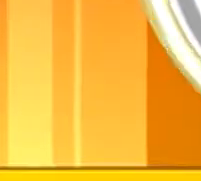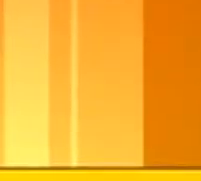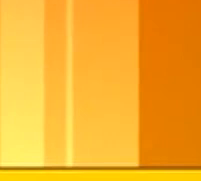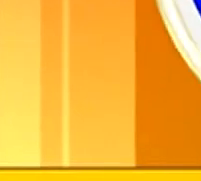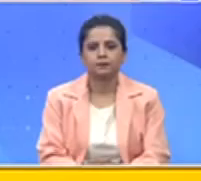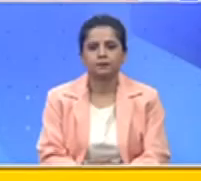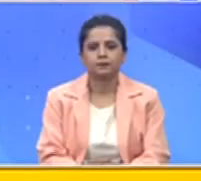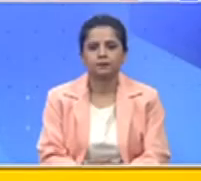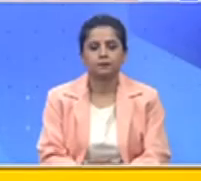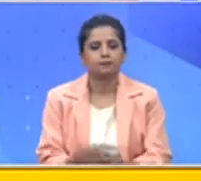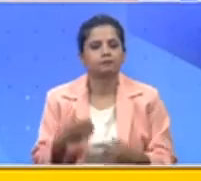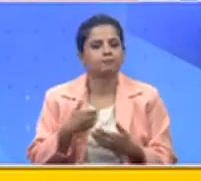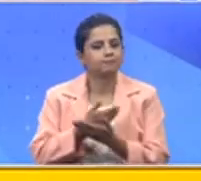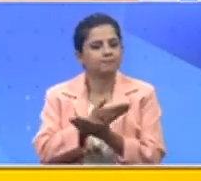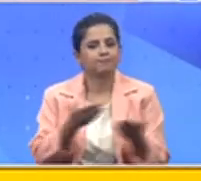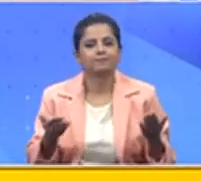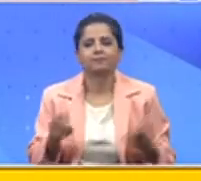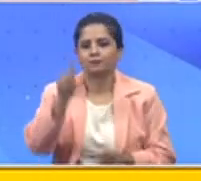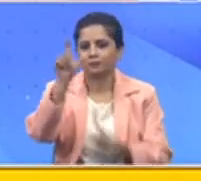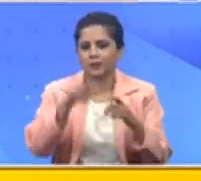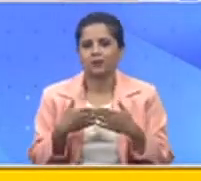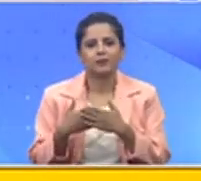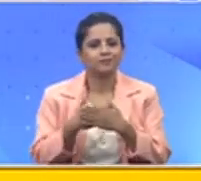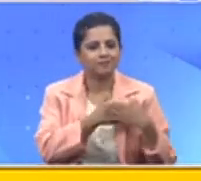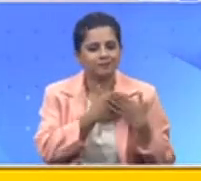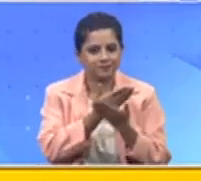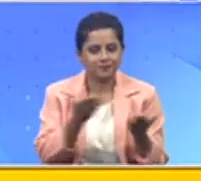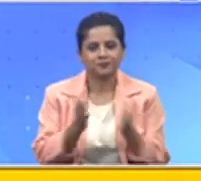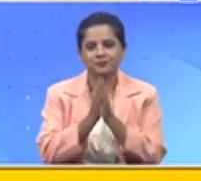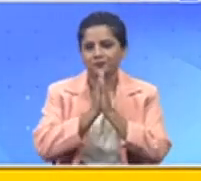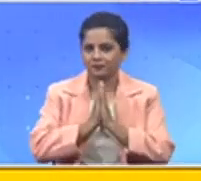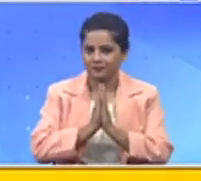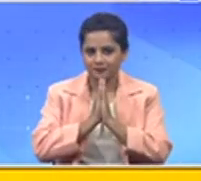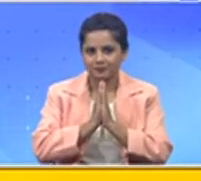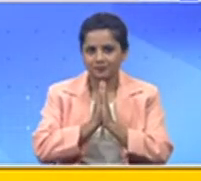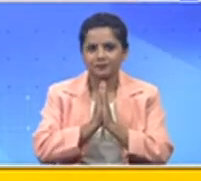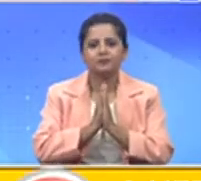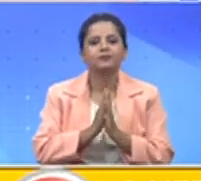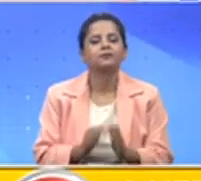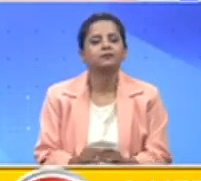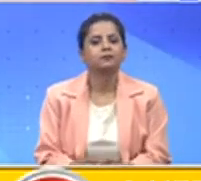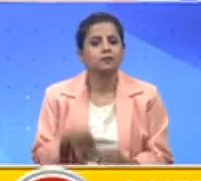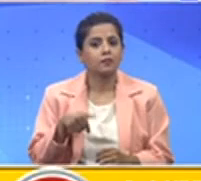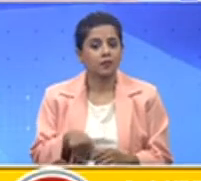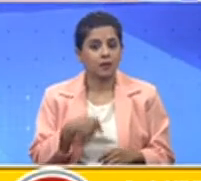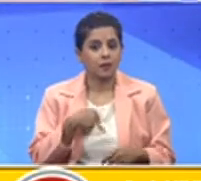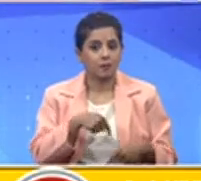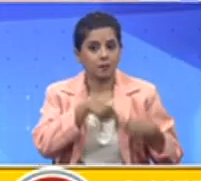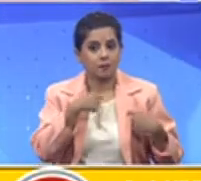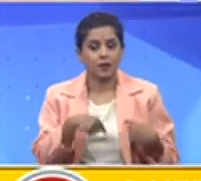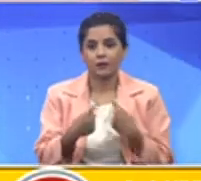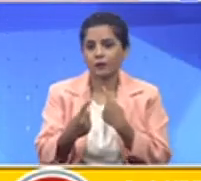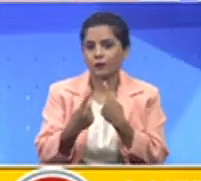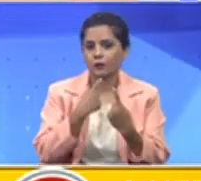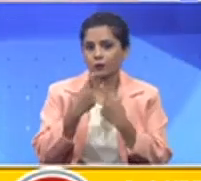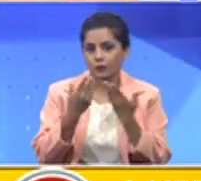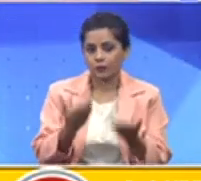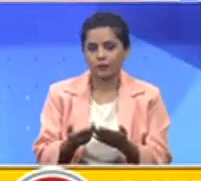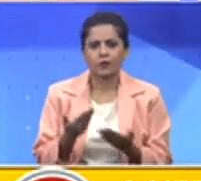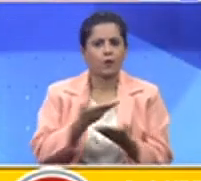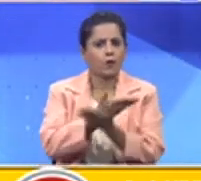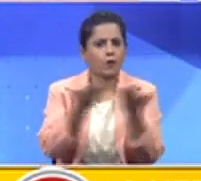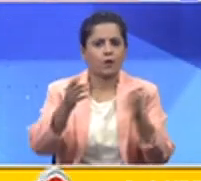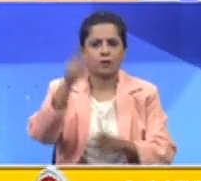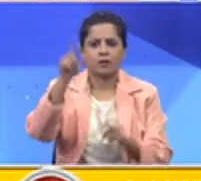मेरे प्यारे देश्वासियों नमस्कार मन की बात में आप